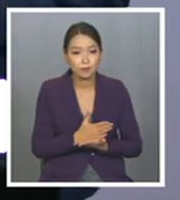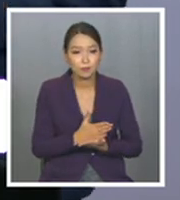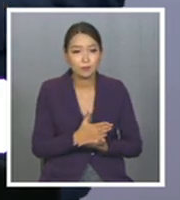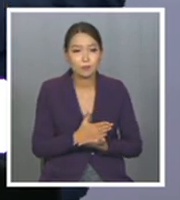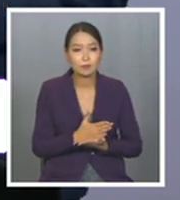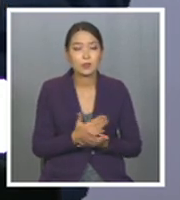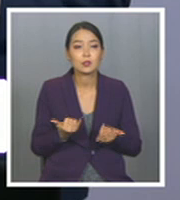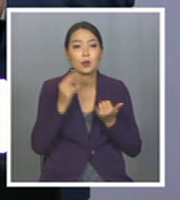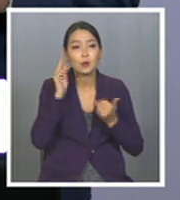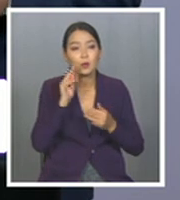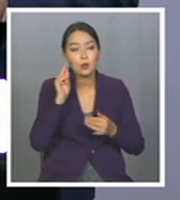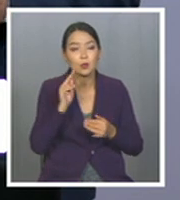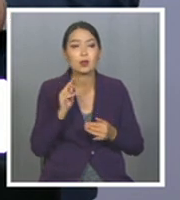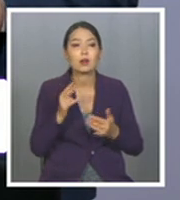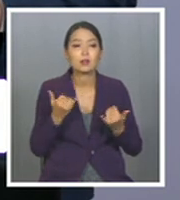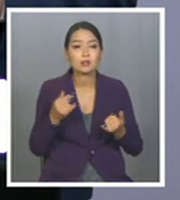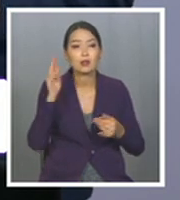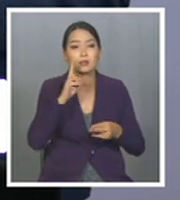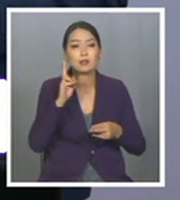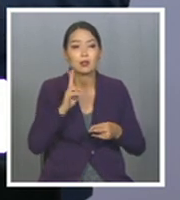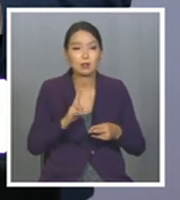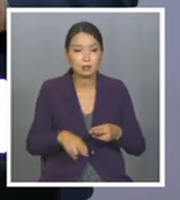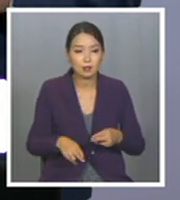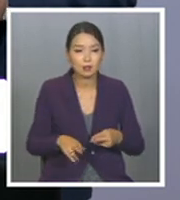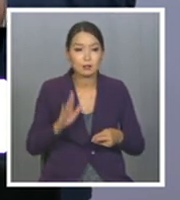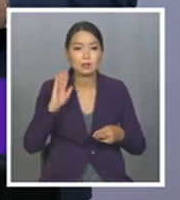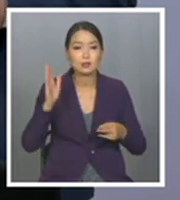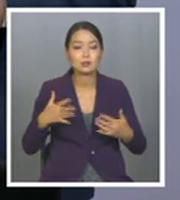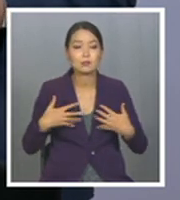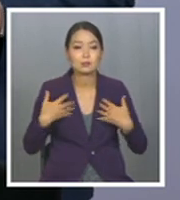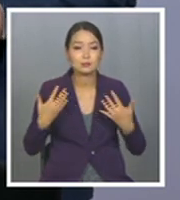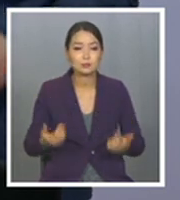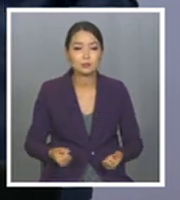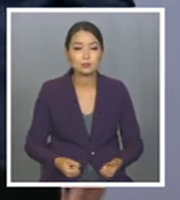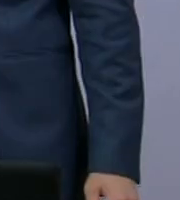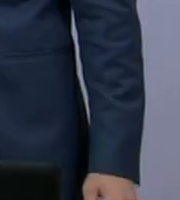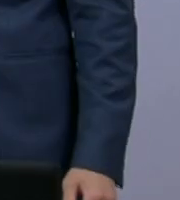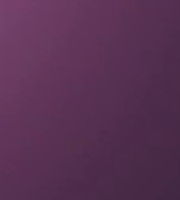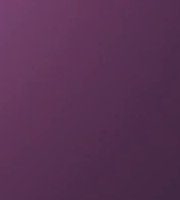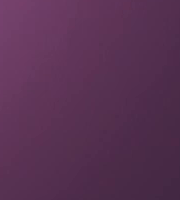Құрметті оқушылар, сонымен бүгінгі біздің сабағымыз аяқталды. Келесі кездескенше.